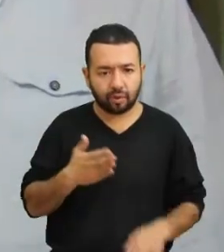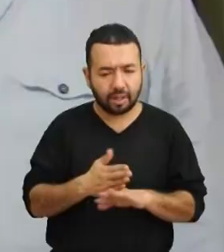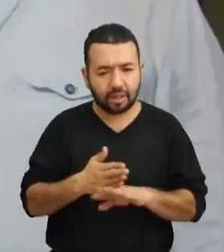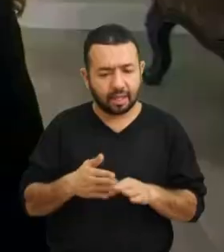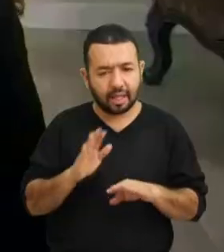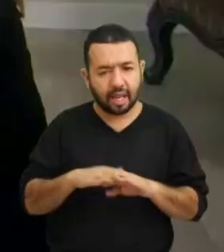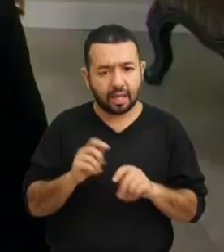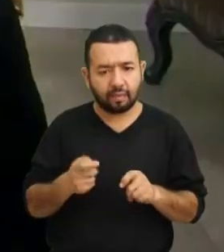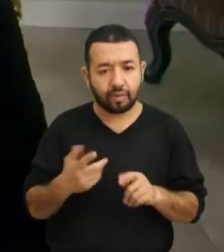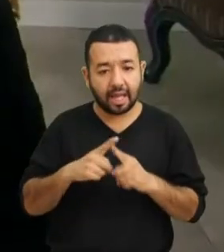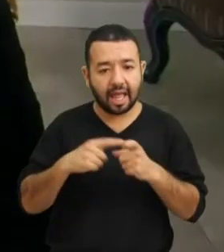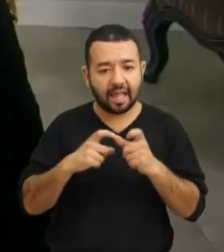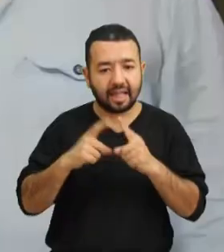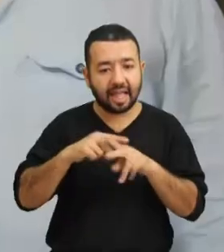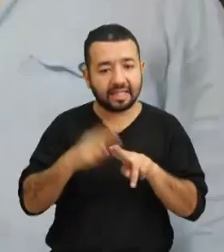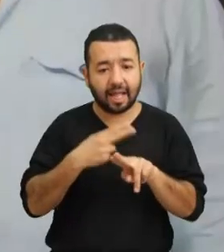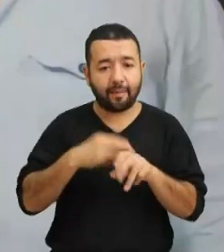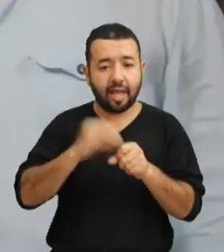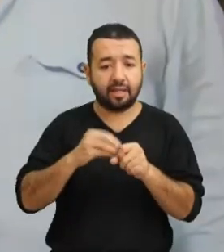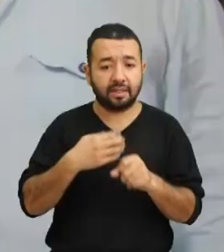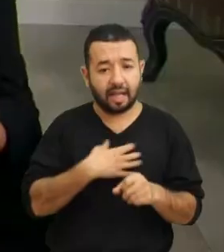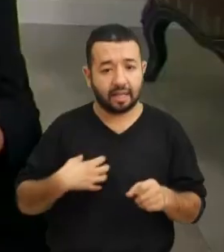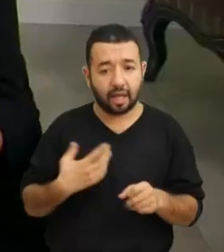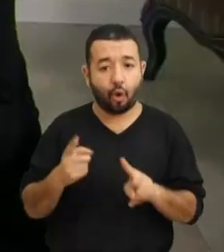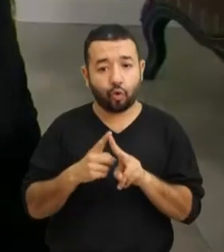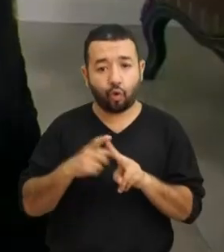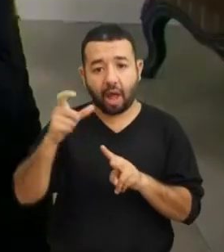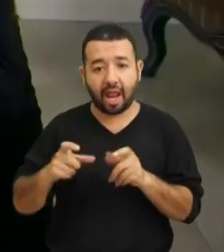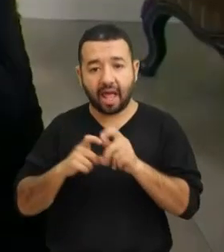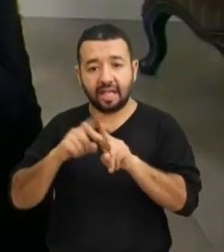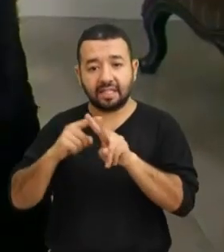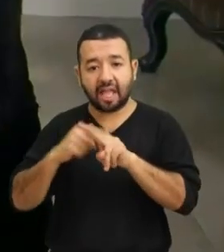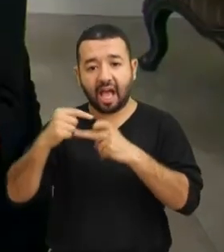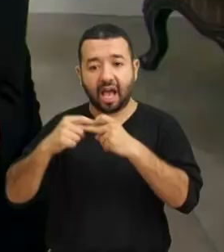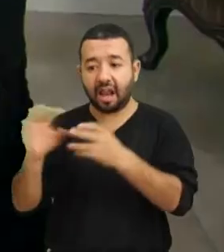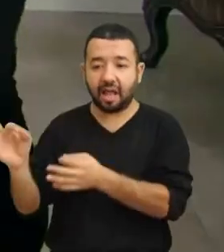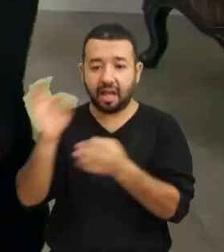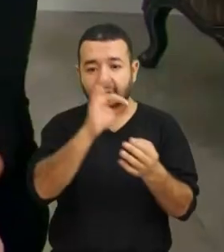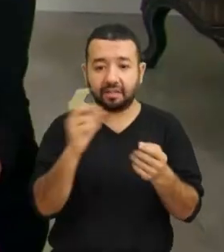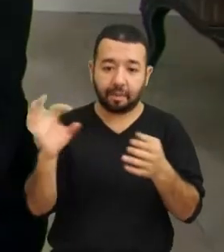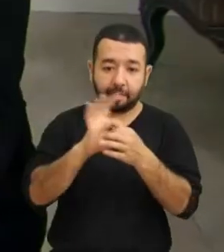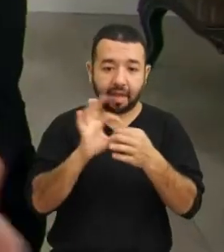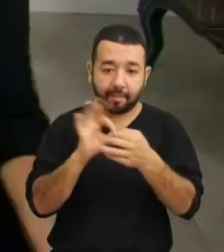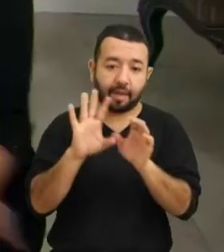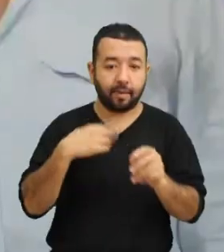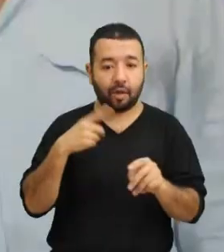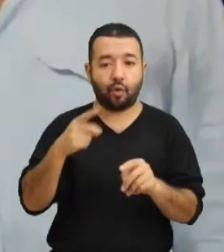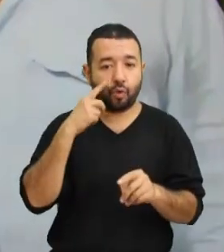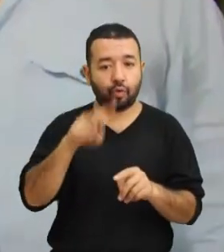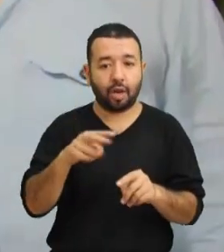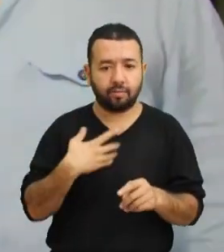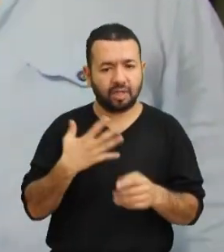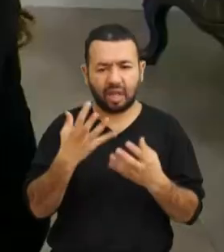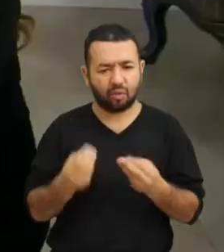niye yapıyorsun? Test için anneşkocuğum. Hani Nurhan'ın sakarlığı Biricik'e geçti mi geçmedi mi onu test etmek için yapıyorum.